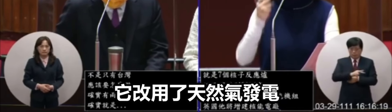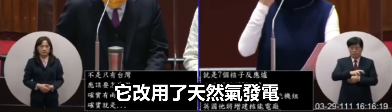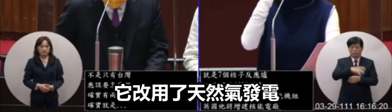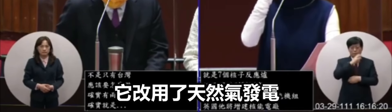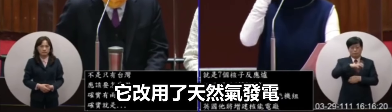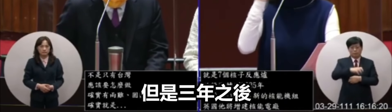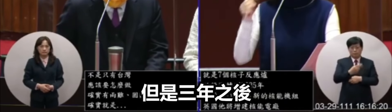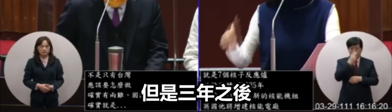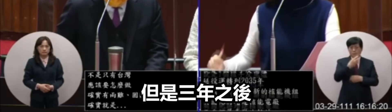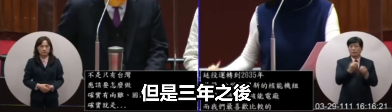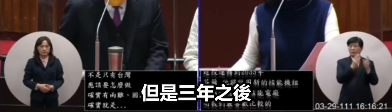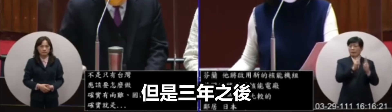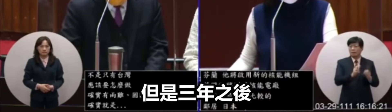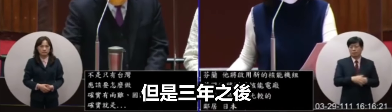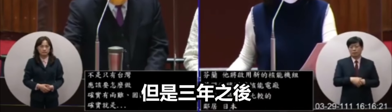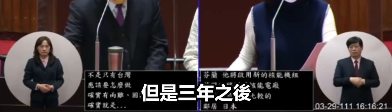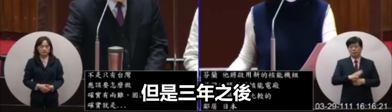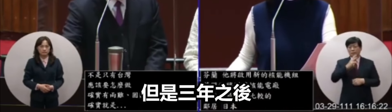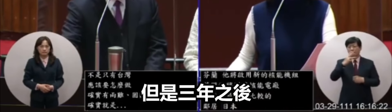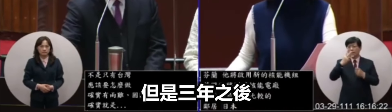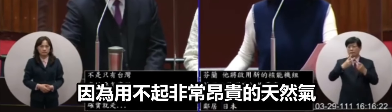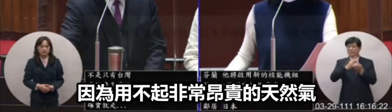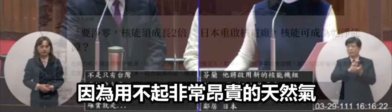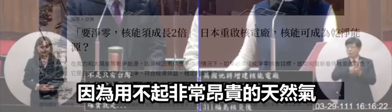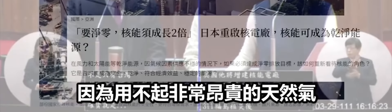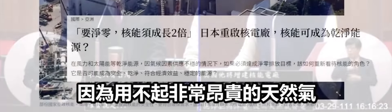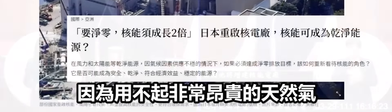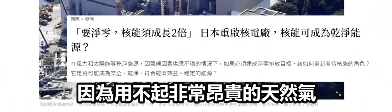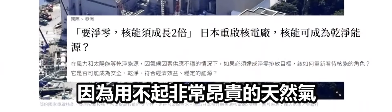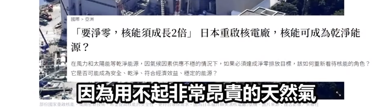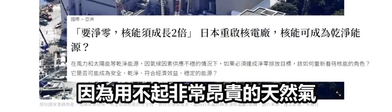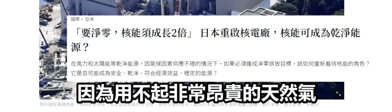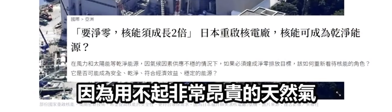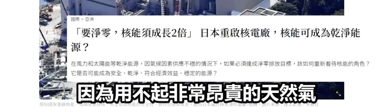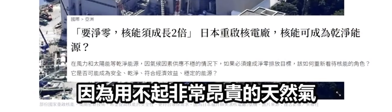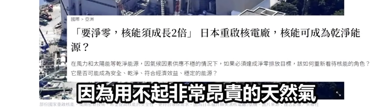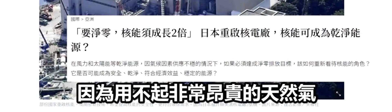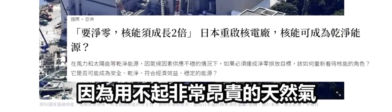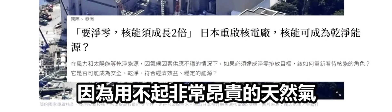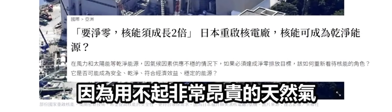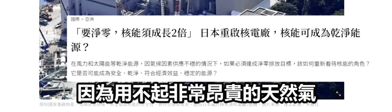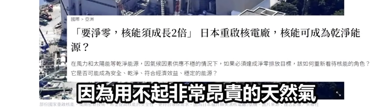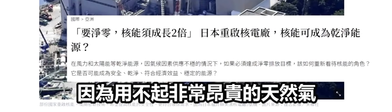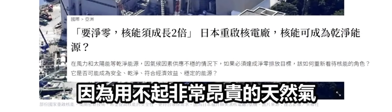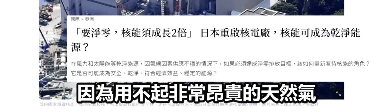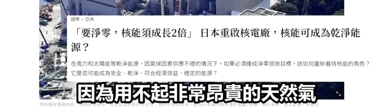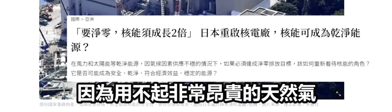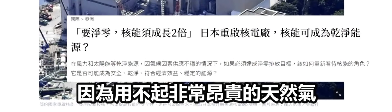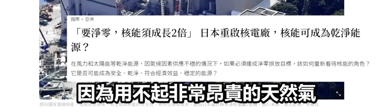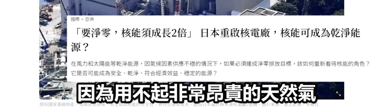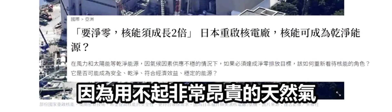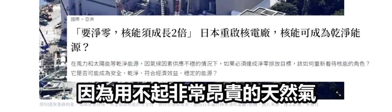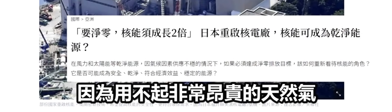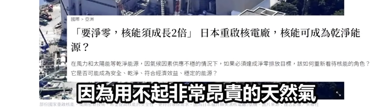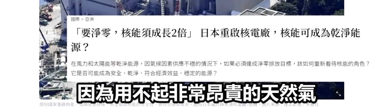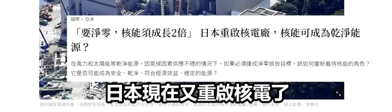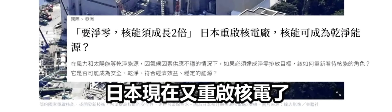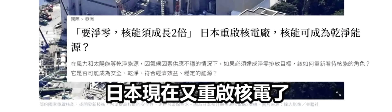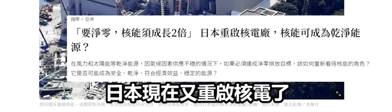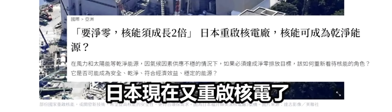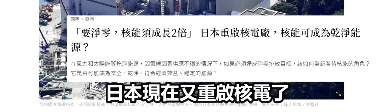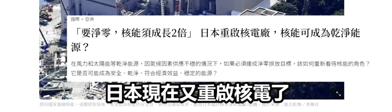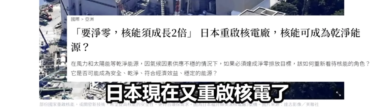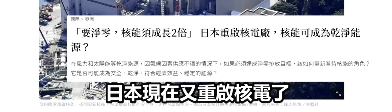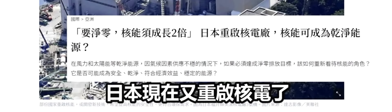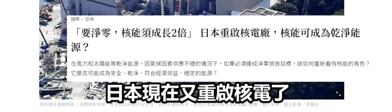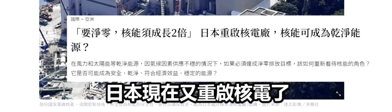电，但是3年之后，因为用不起非常昂贵的天然气，日